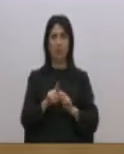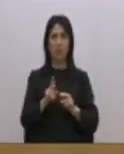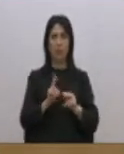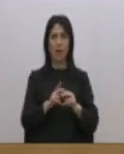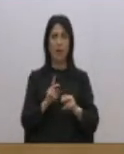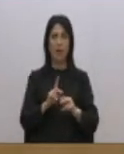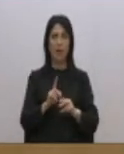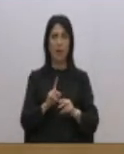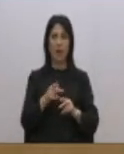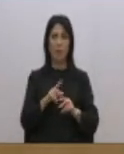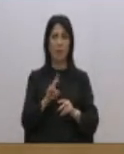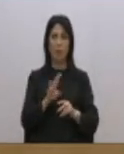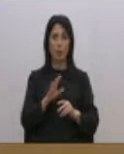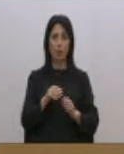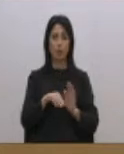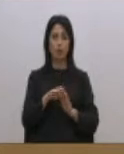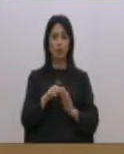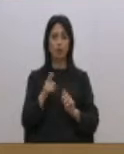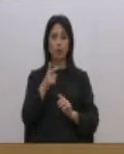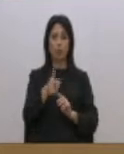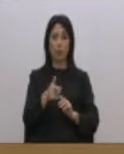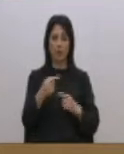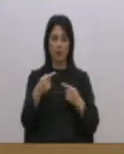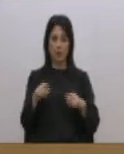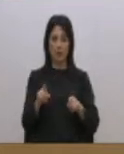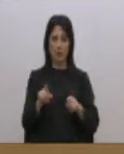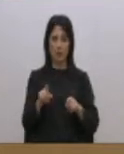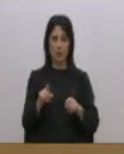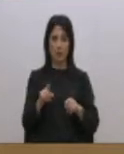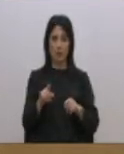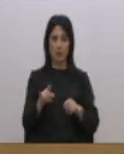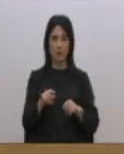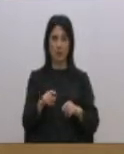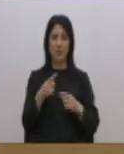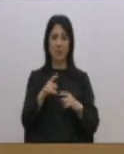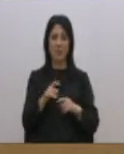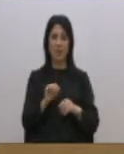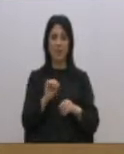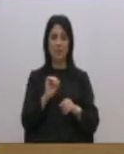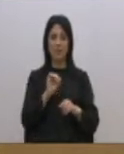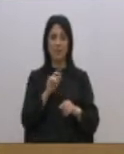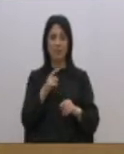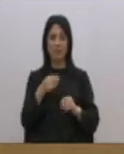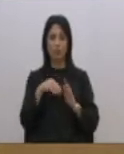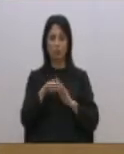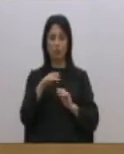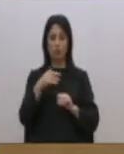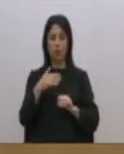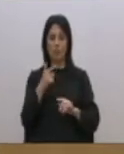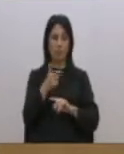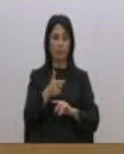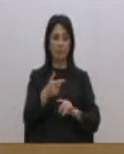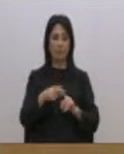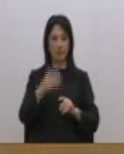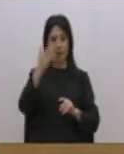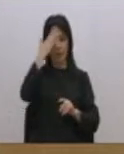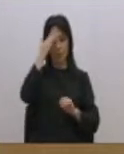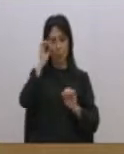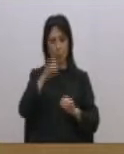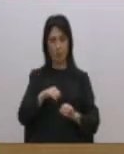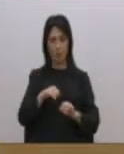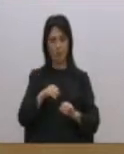barierebit. Amitke unda jobinde svas. Svas unda jobinde, stavisi intelectualuri,